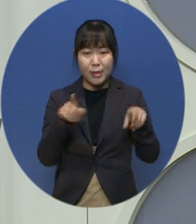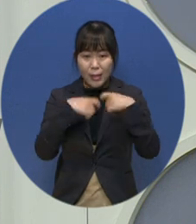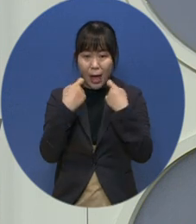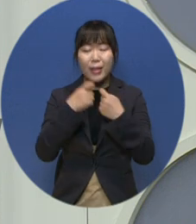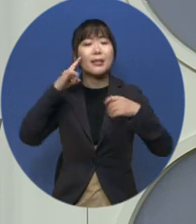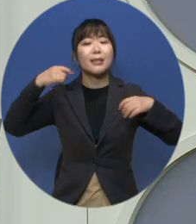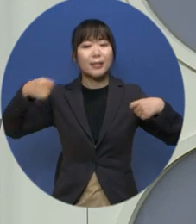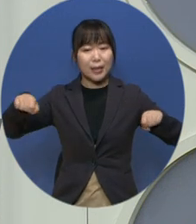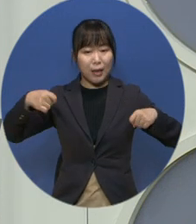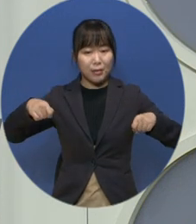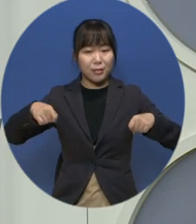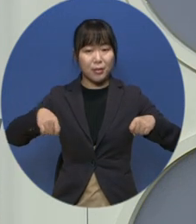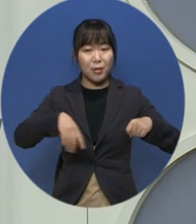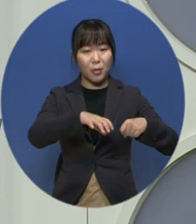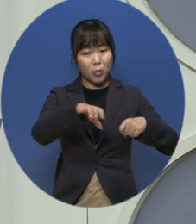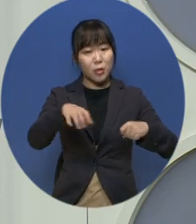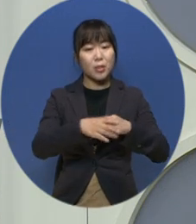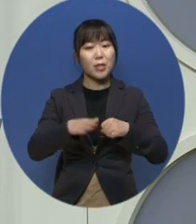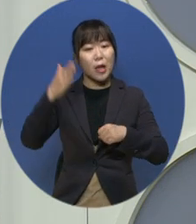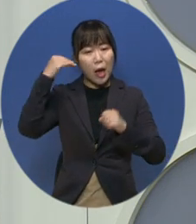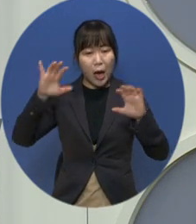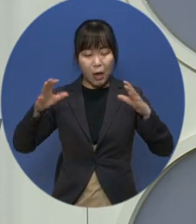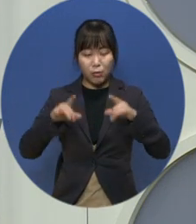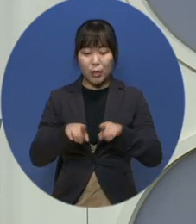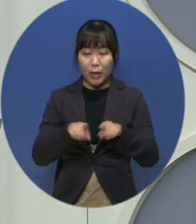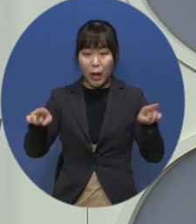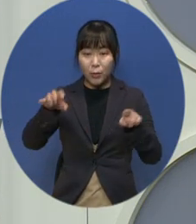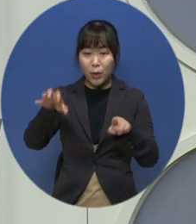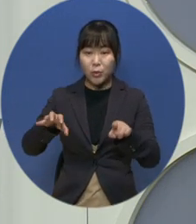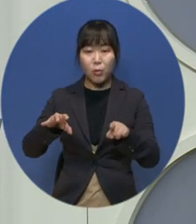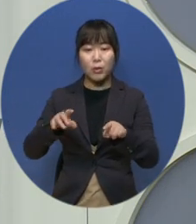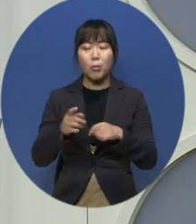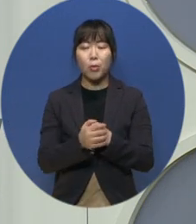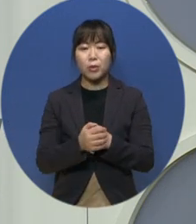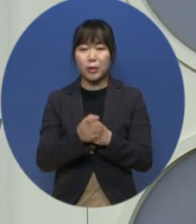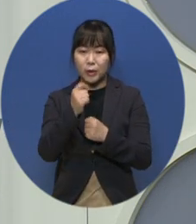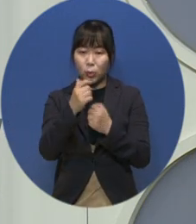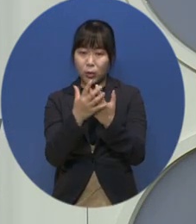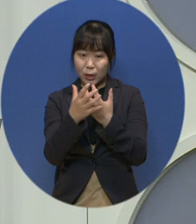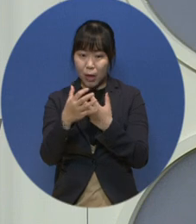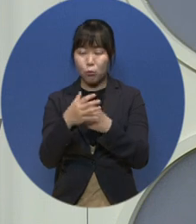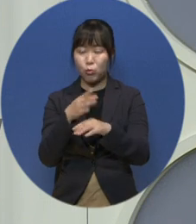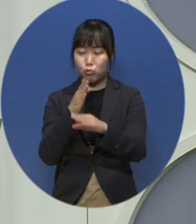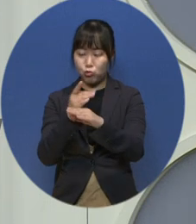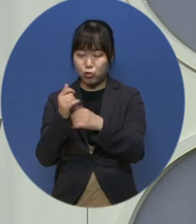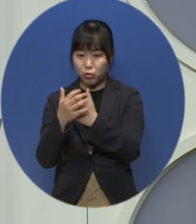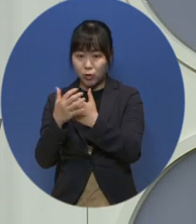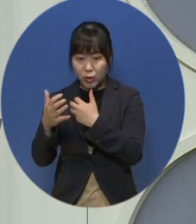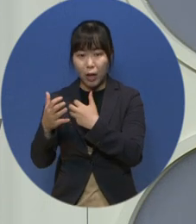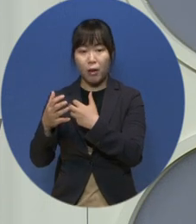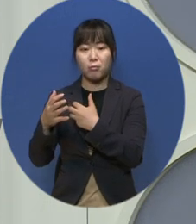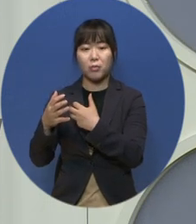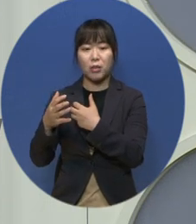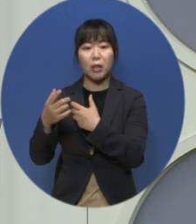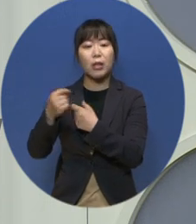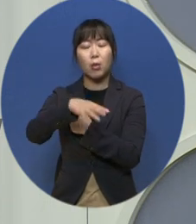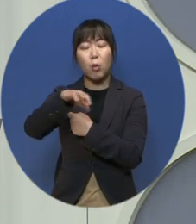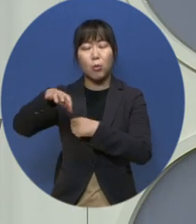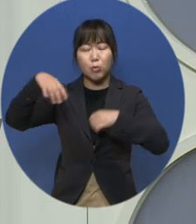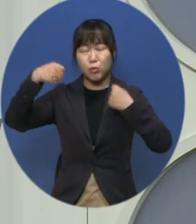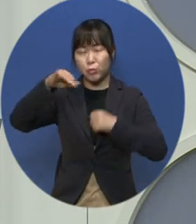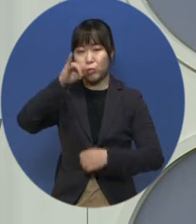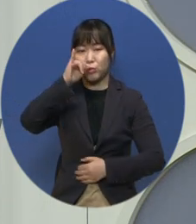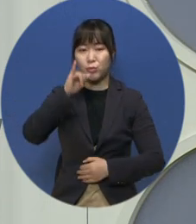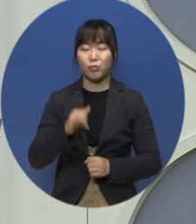있잖아요. 거기서는 지금 우리나라 대학로에서도 공연을 소극장이나 그다음에 중극장 이런 데서 공연을